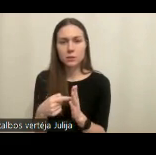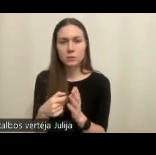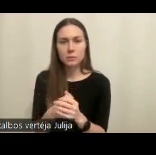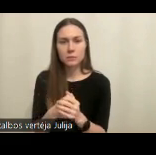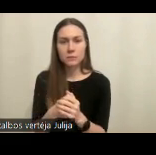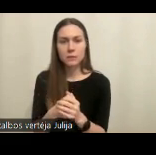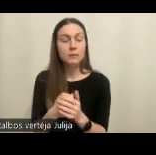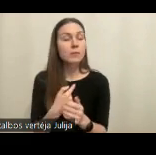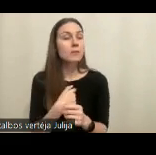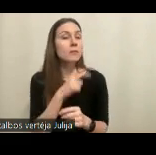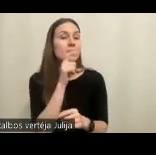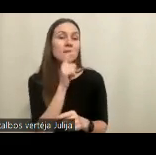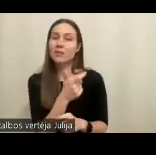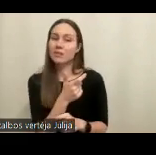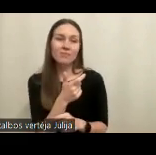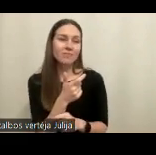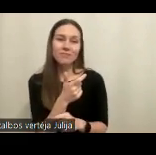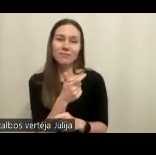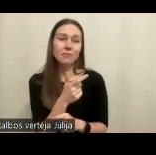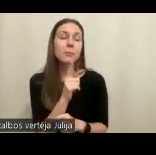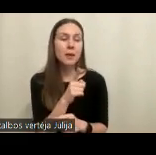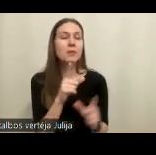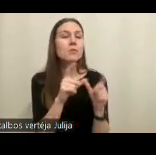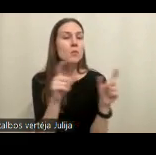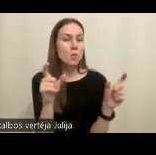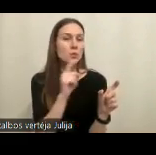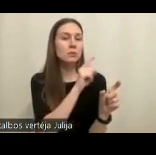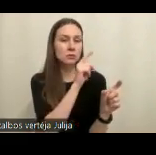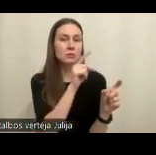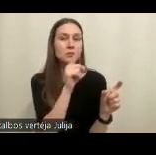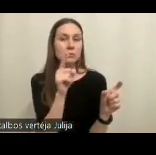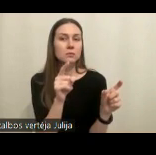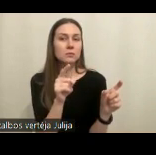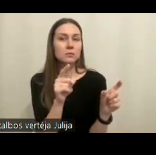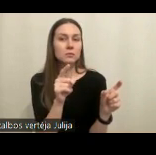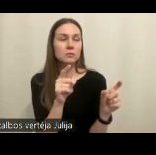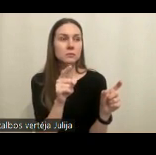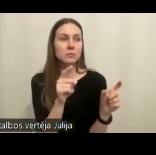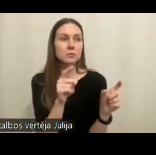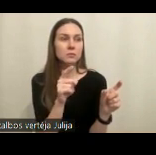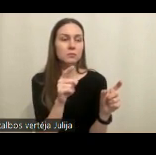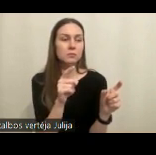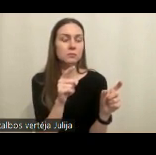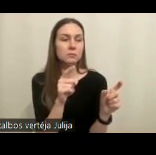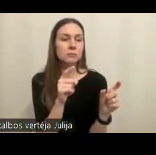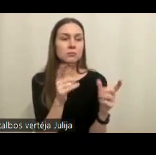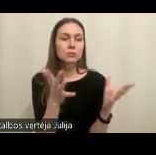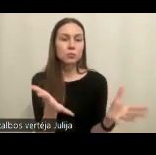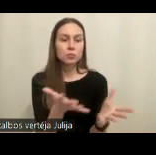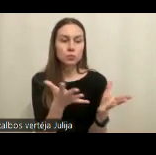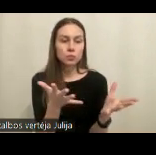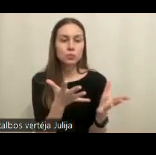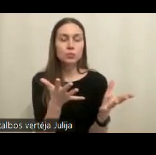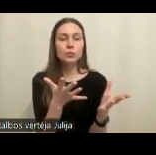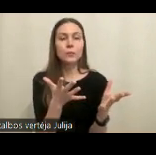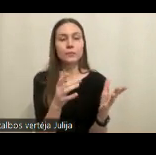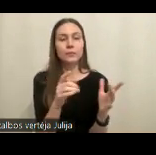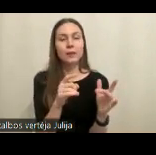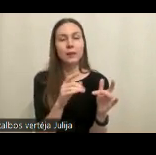Aš sakyčiau ne, bet yra mokyklos, kurios tikrai labai sėkmingai propaguoja elektroninį